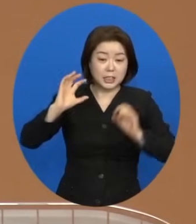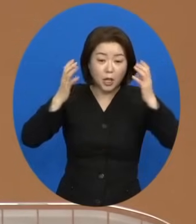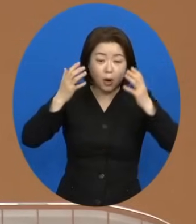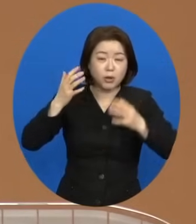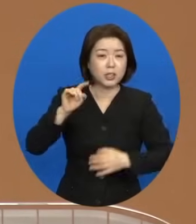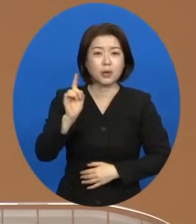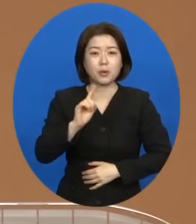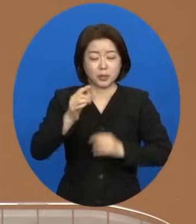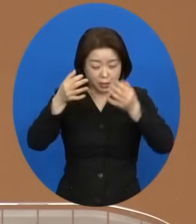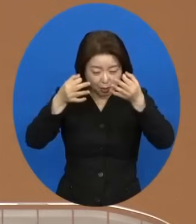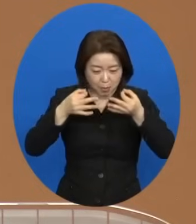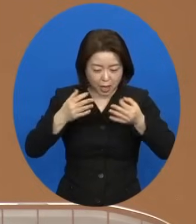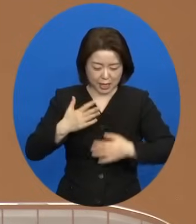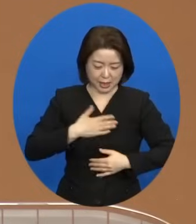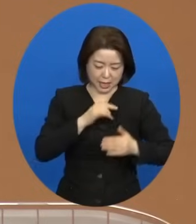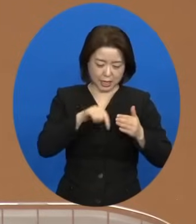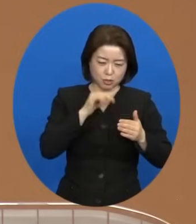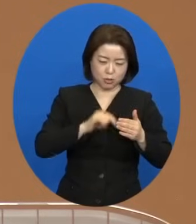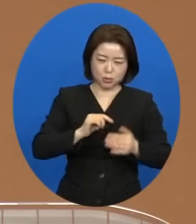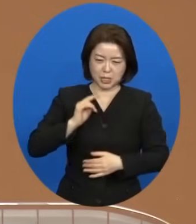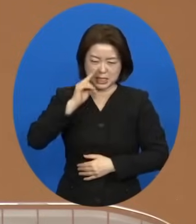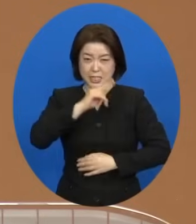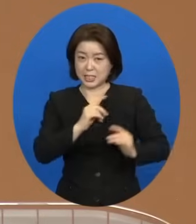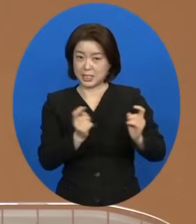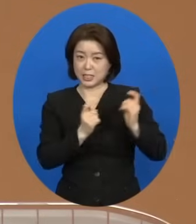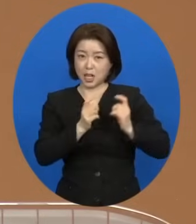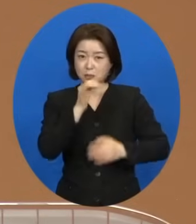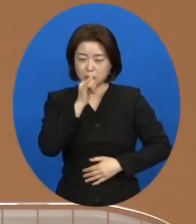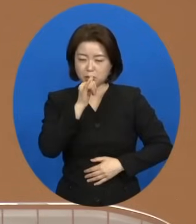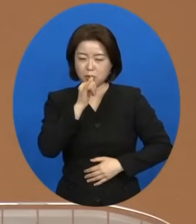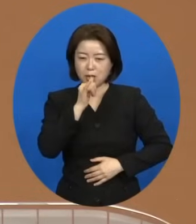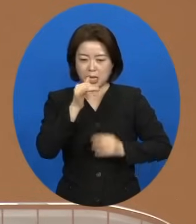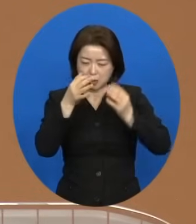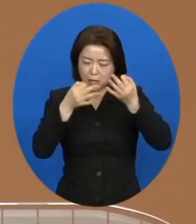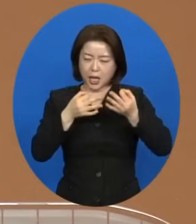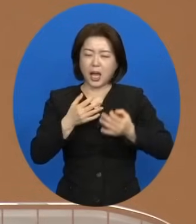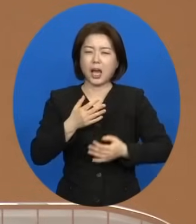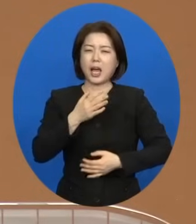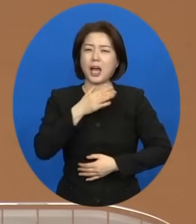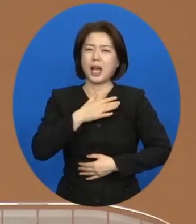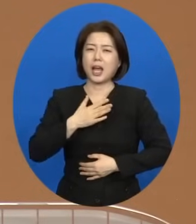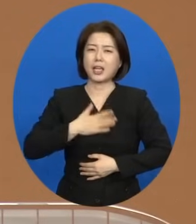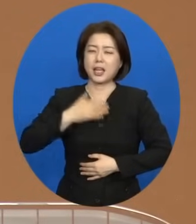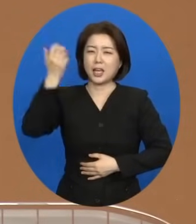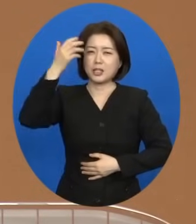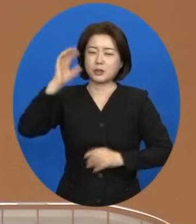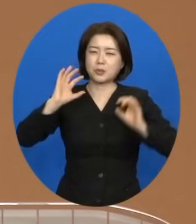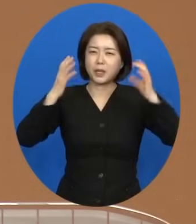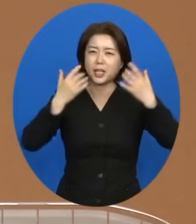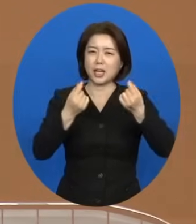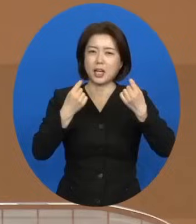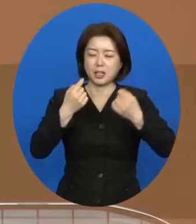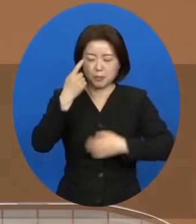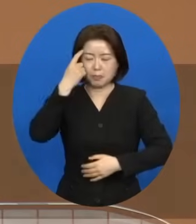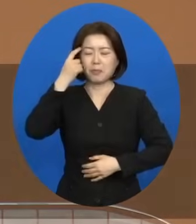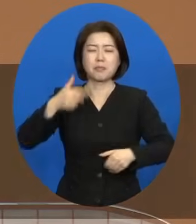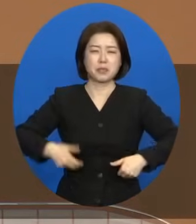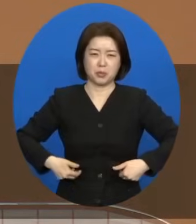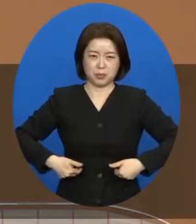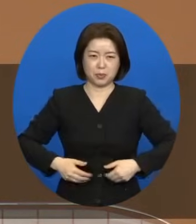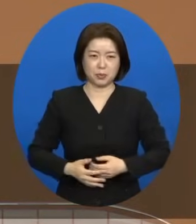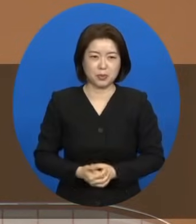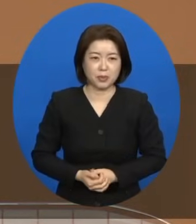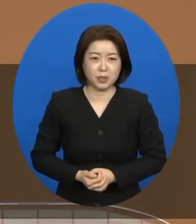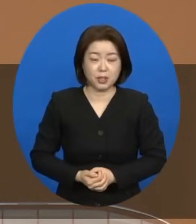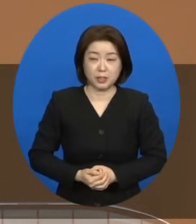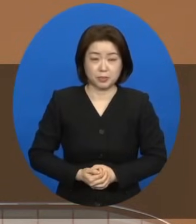안에 시기와 싸움이 있을 때는 아 내가 아직 어리고 나는 것을 알아차려야 합니다 고린도전서 3장 1절에